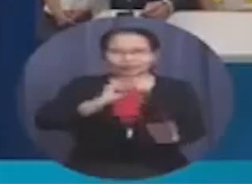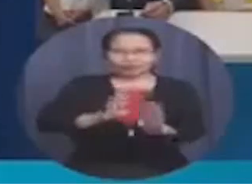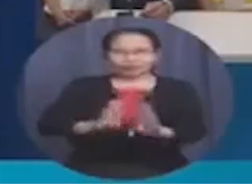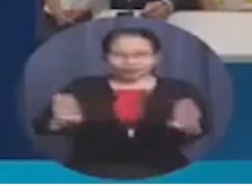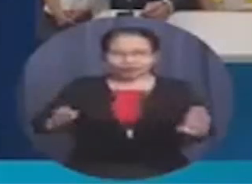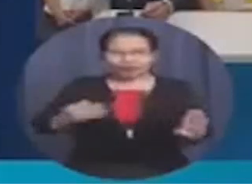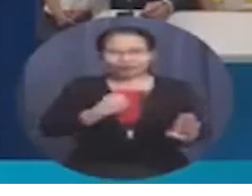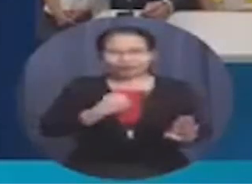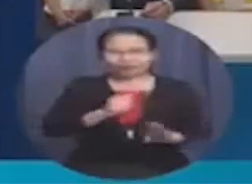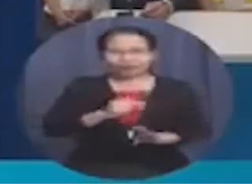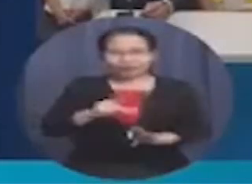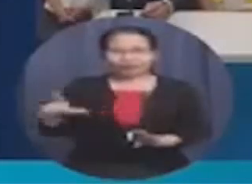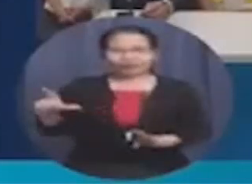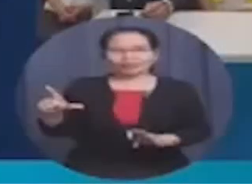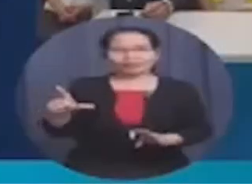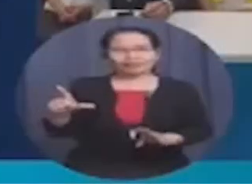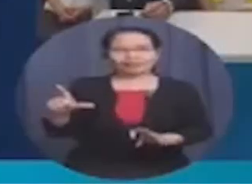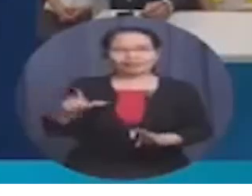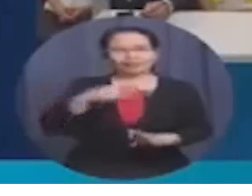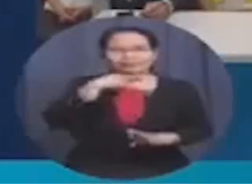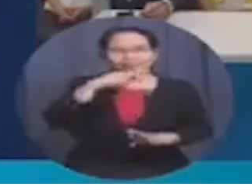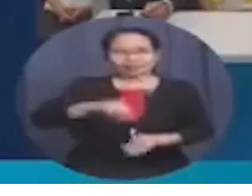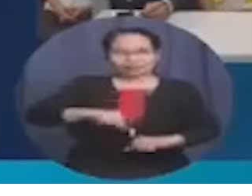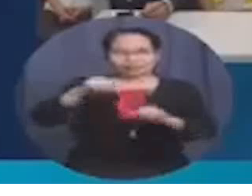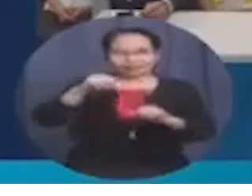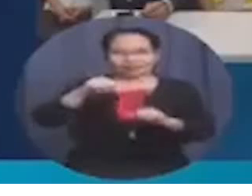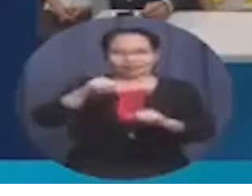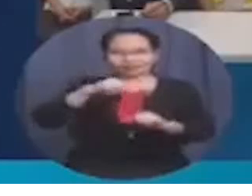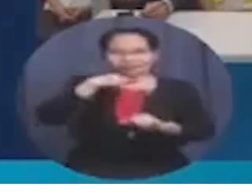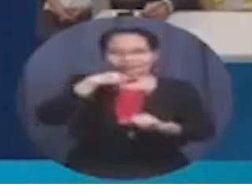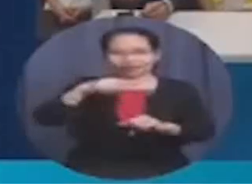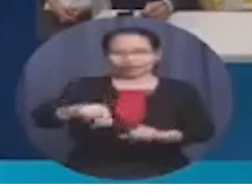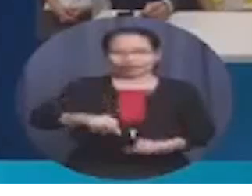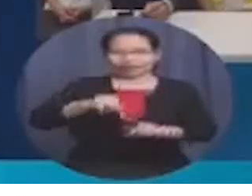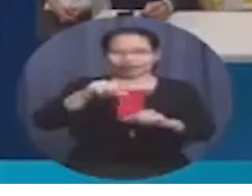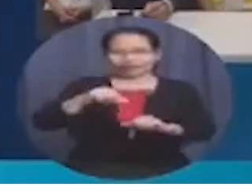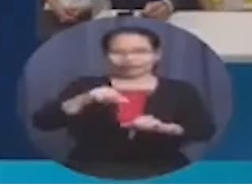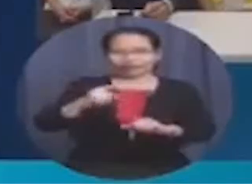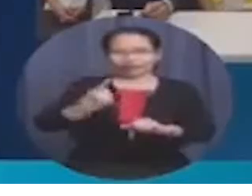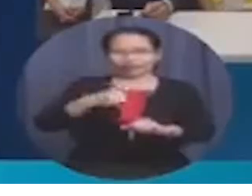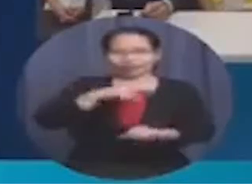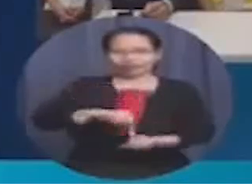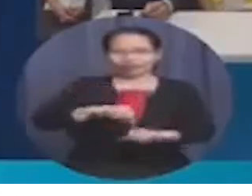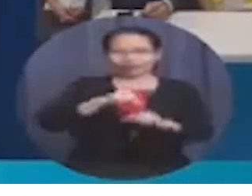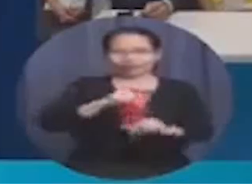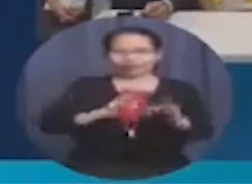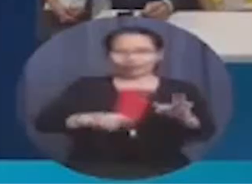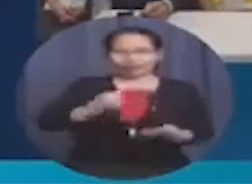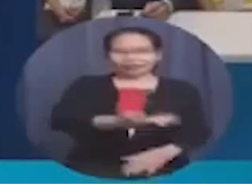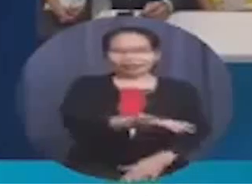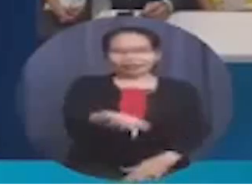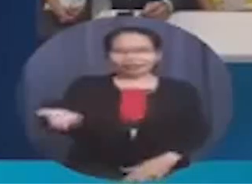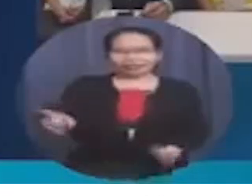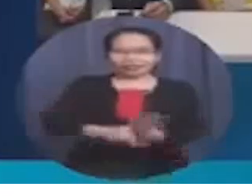eh. Open naman ako sa lahat eh. Hindi naman ako nagyayabang ng yayabang-yabang lang. Pag sinabi ko sa